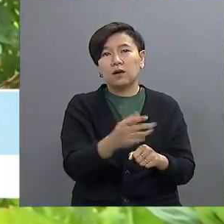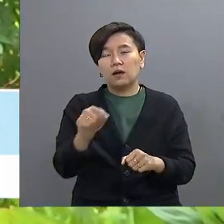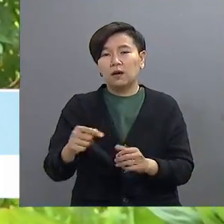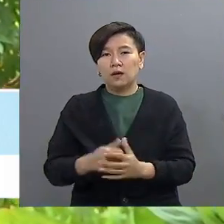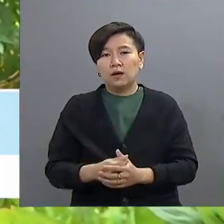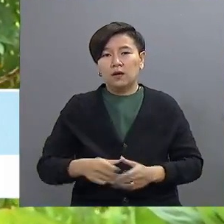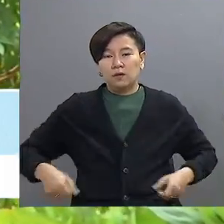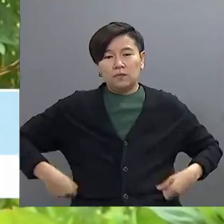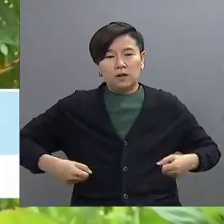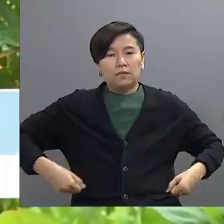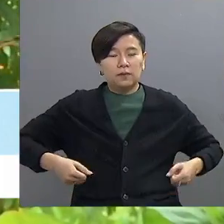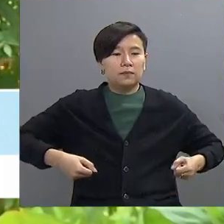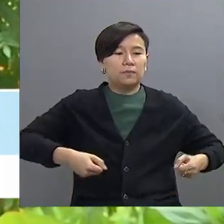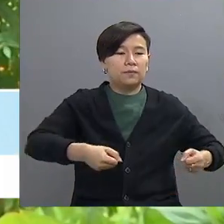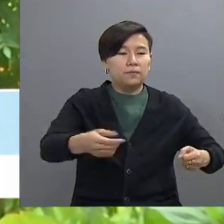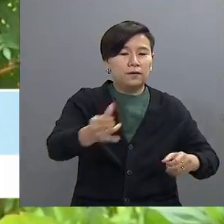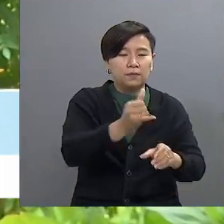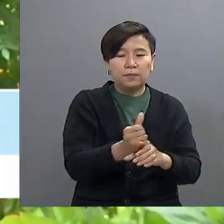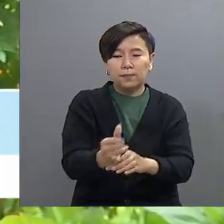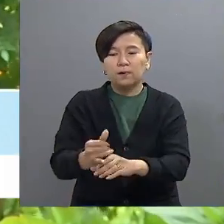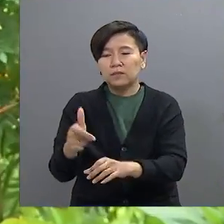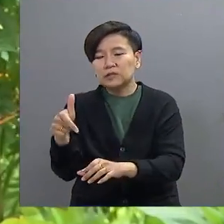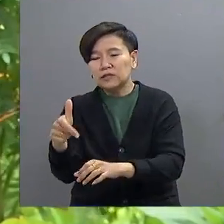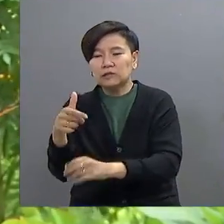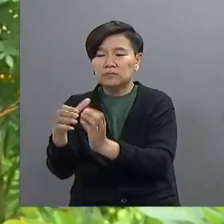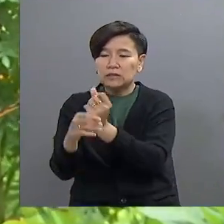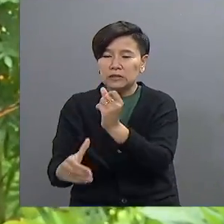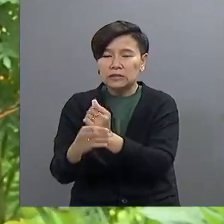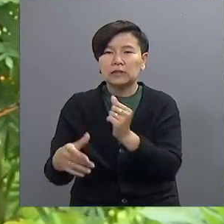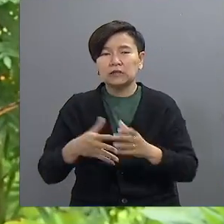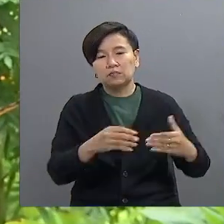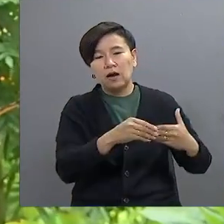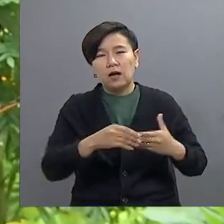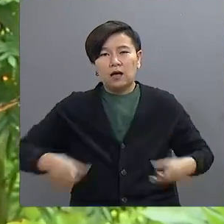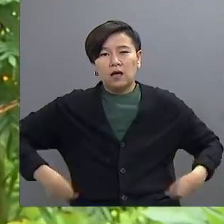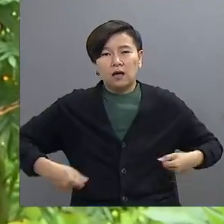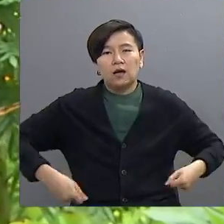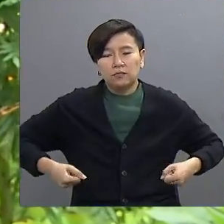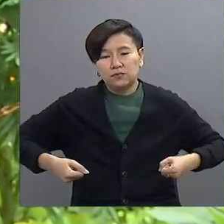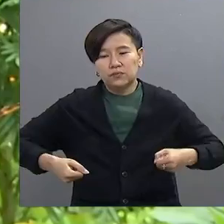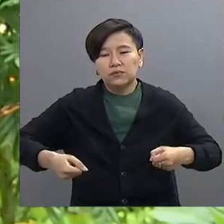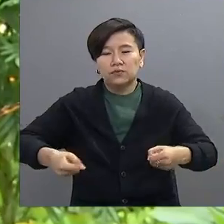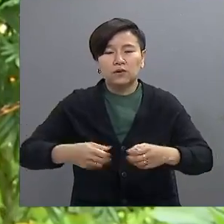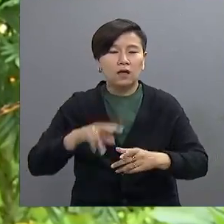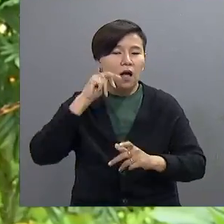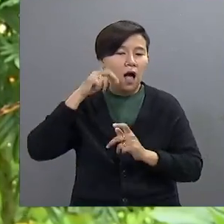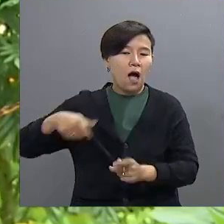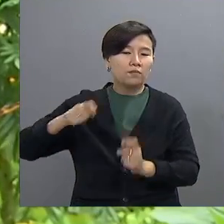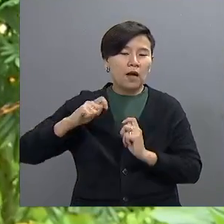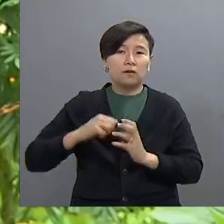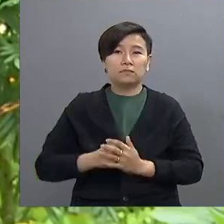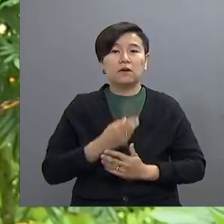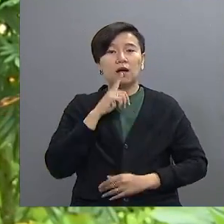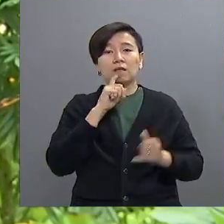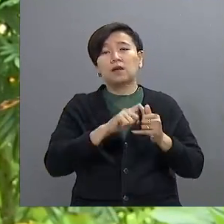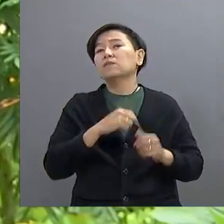ายไปล่างไปอาบน้ำ แล้วตัวพี่มีอาชีพอะไรครับ อ๋อรับจ้างทั่ว